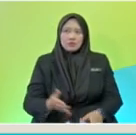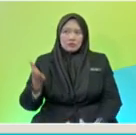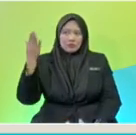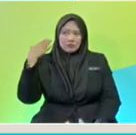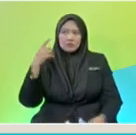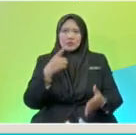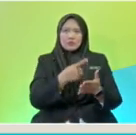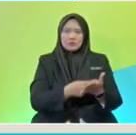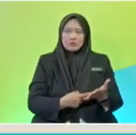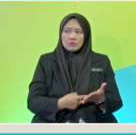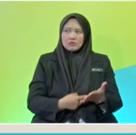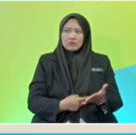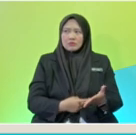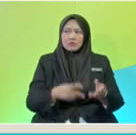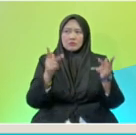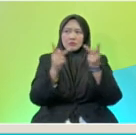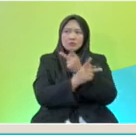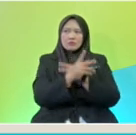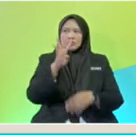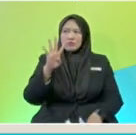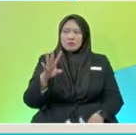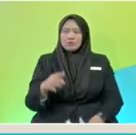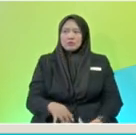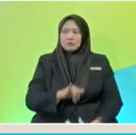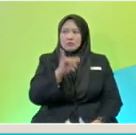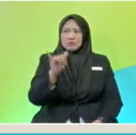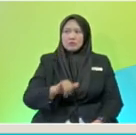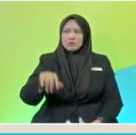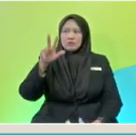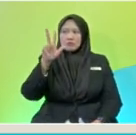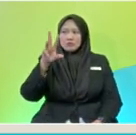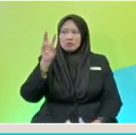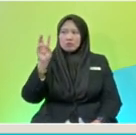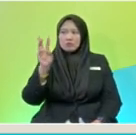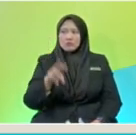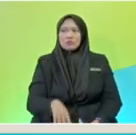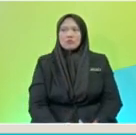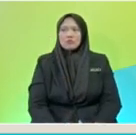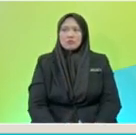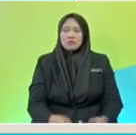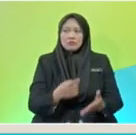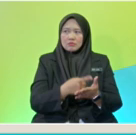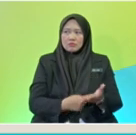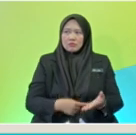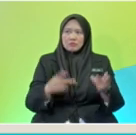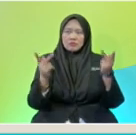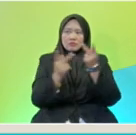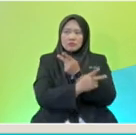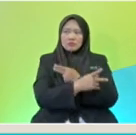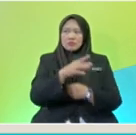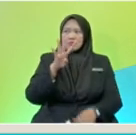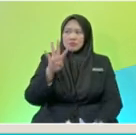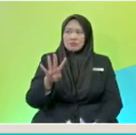apel darah 4 dapat 36 oke darah 4 dapat